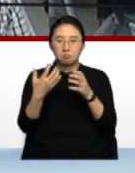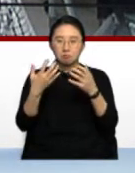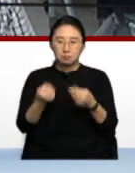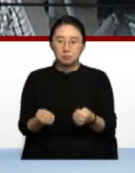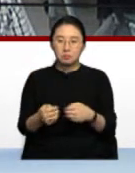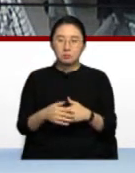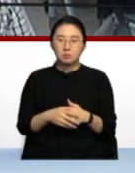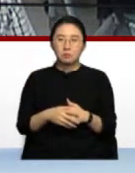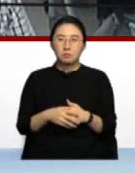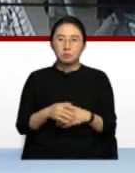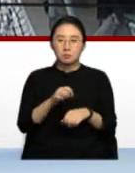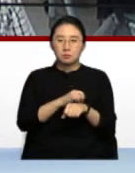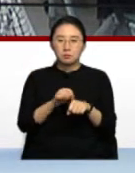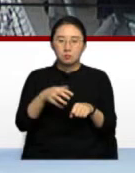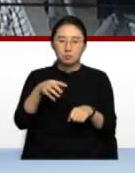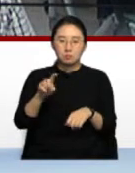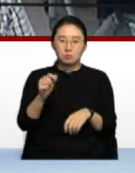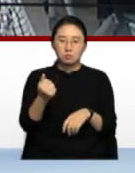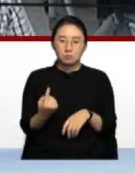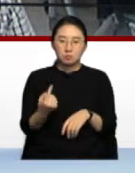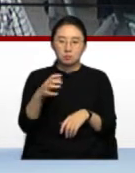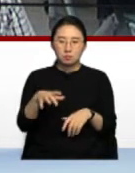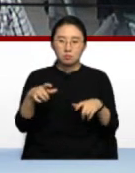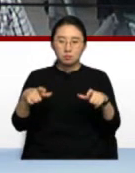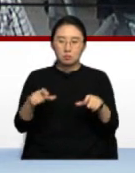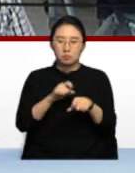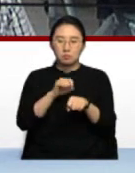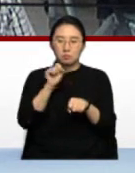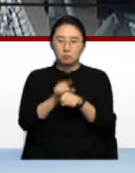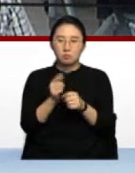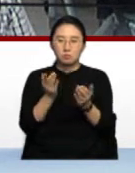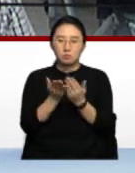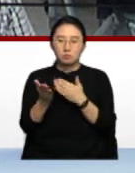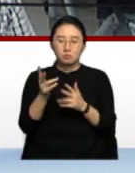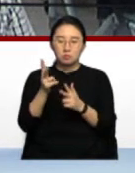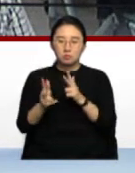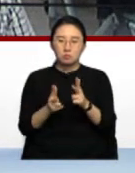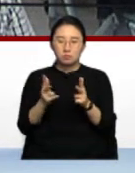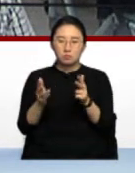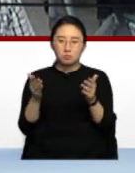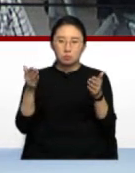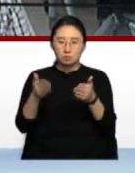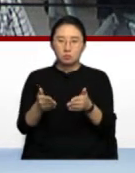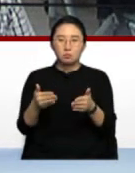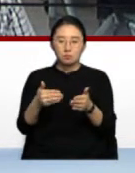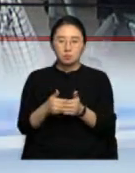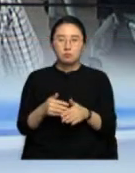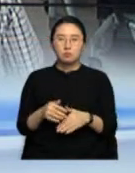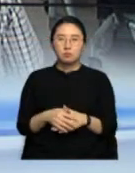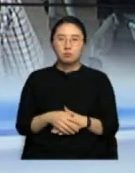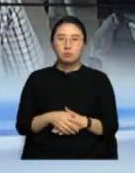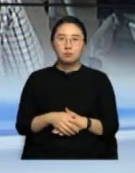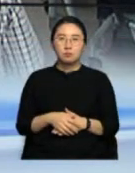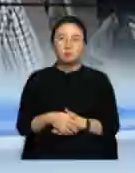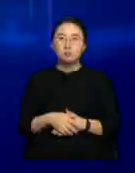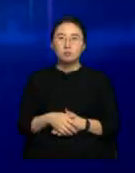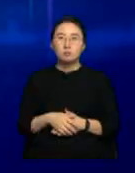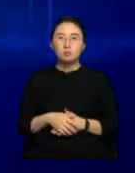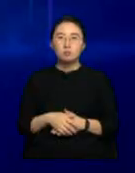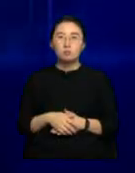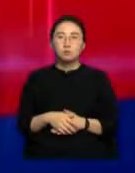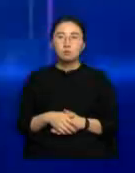있습니다. 특히 천호동의 경우 지역 특성에 맞지 않는 사업 시도로 표류하고 있습니다. 보도에 박영찬 기자입니다.